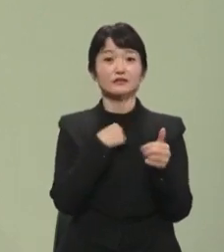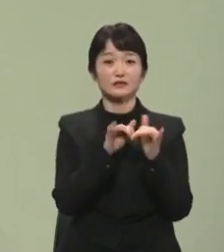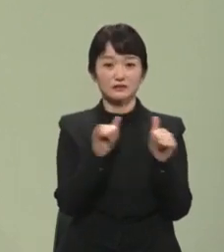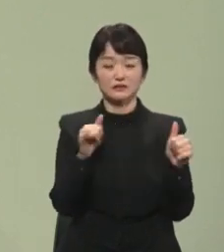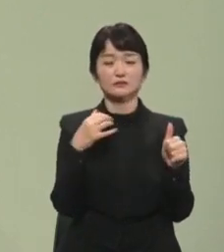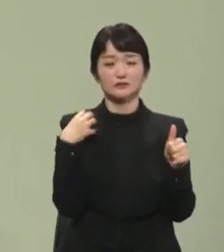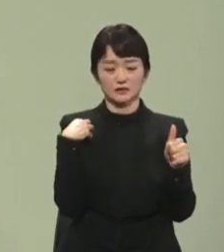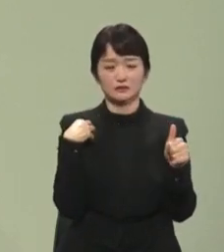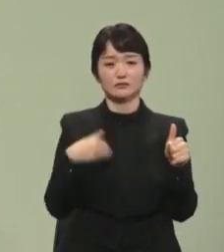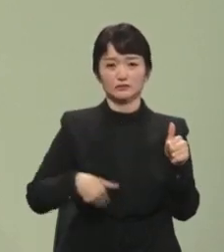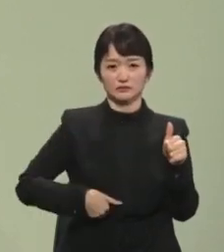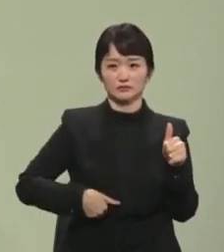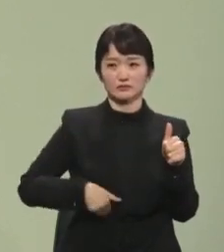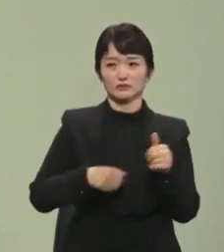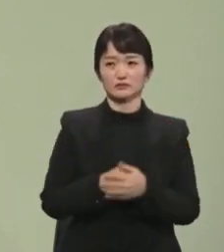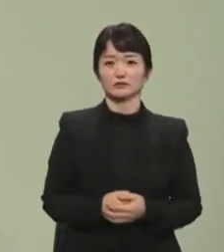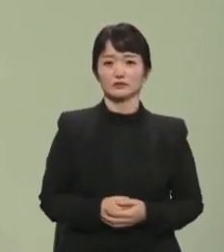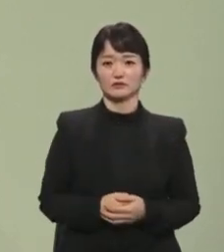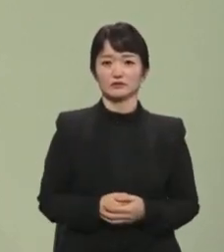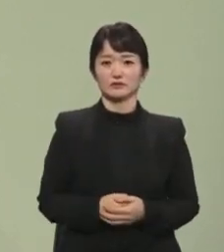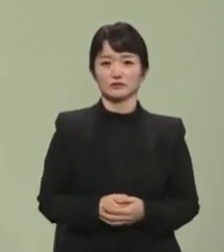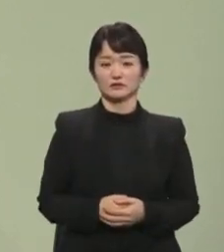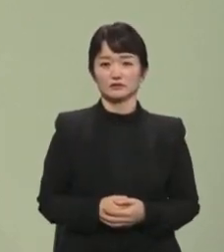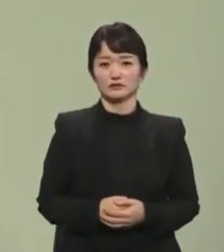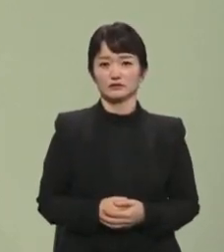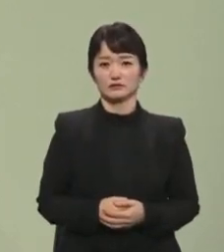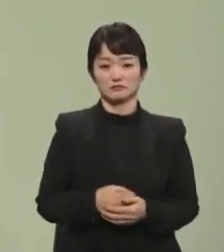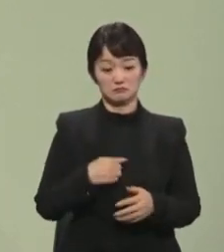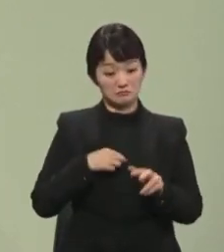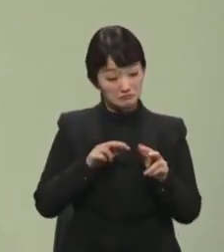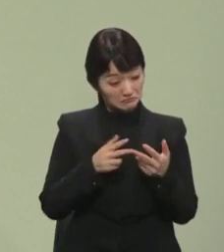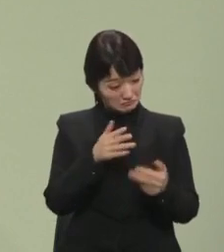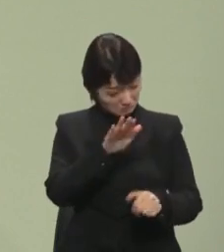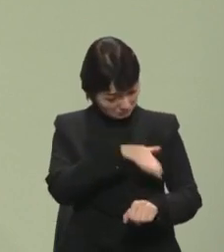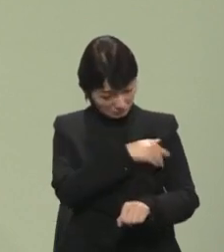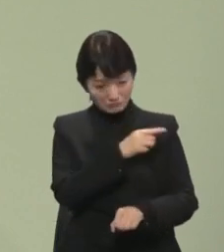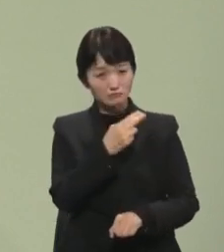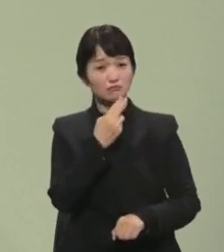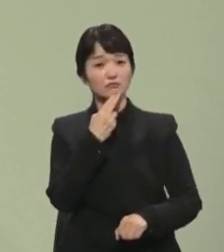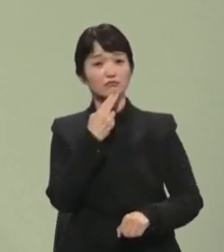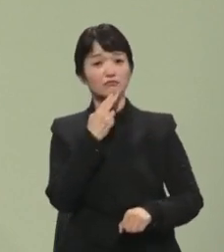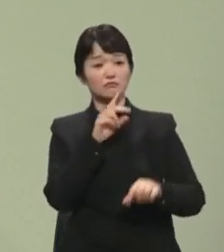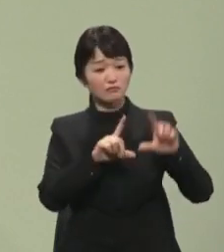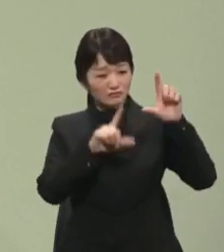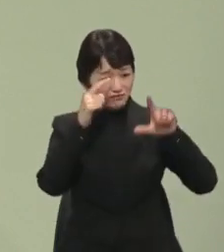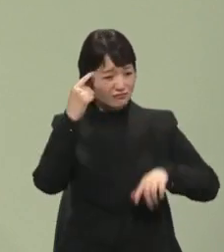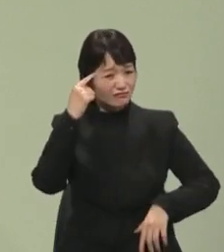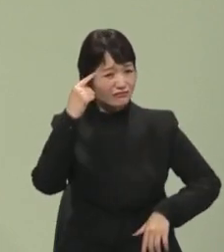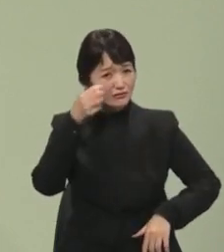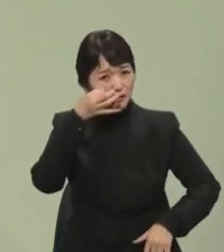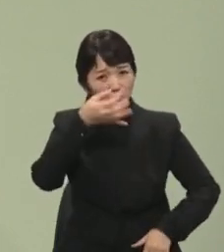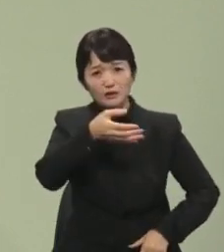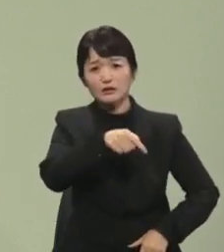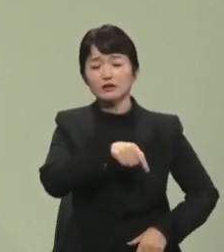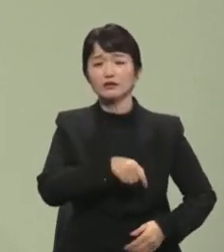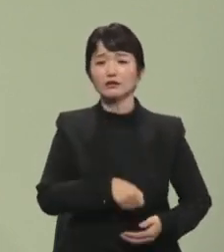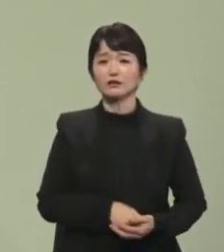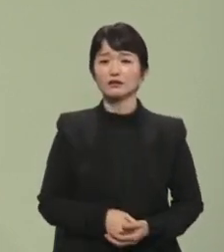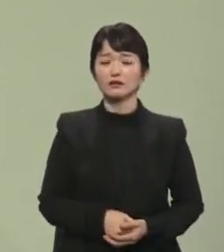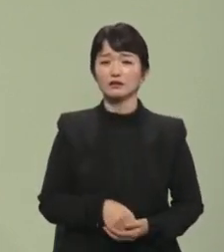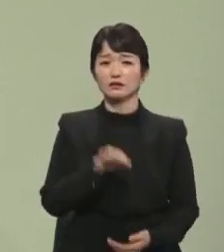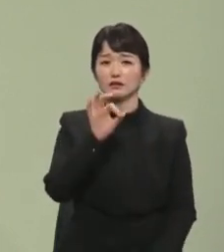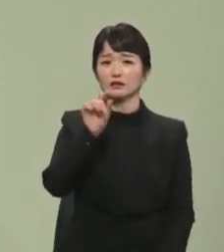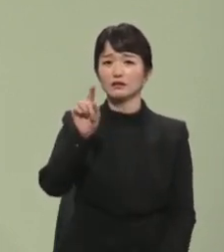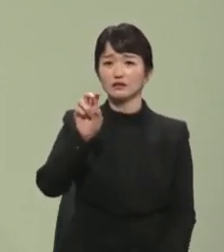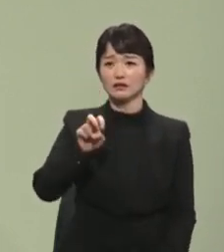생각이 있고요에대 여전히 그니까 본인은 약간 잘못한 거 없다는 식의 태도와 인식이 계속해서 보이기 때문에이 암컷